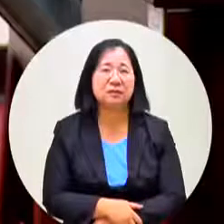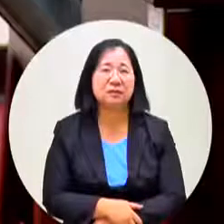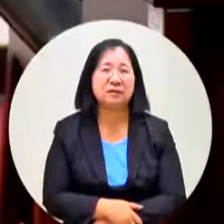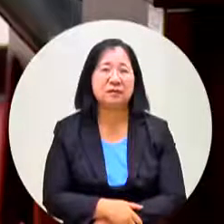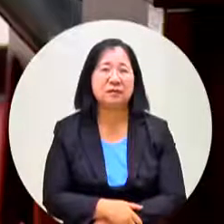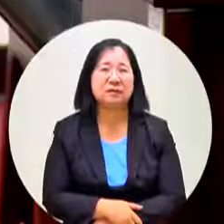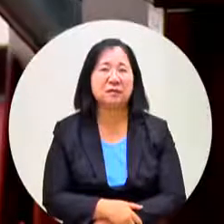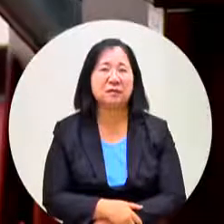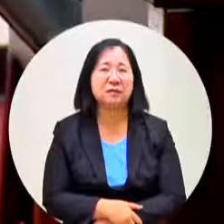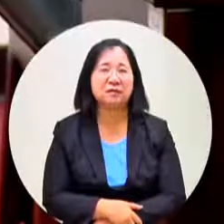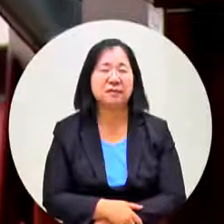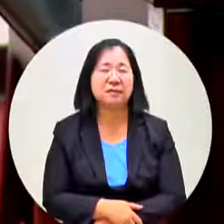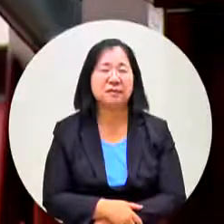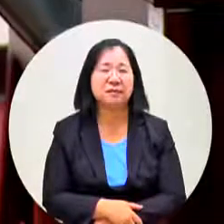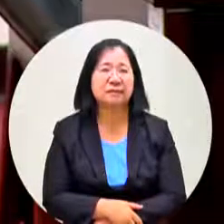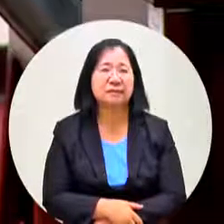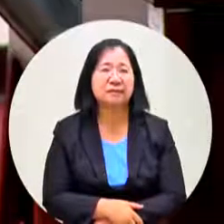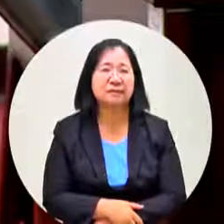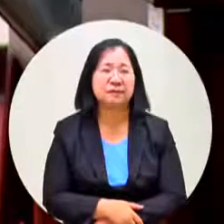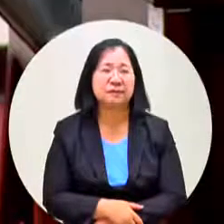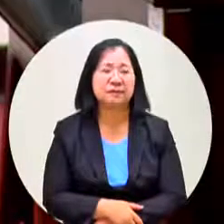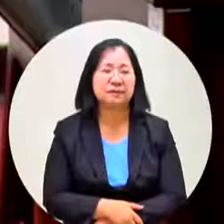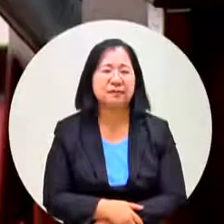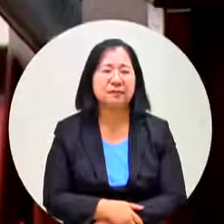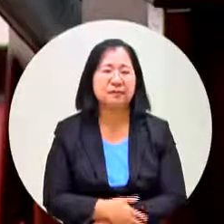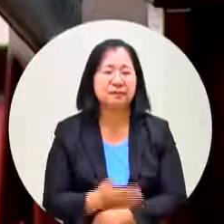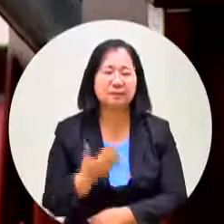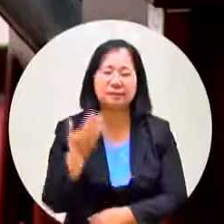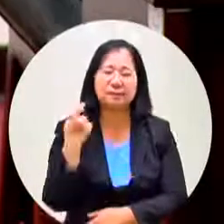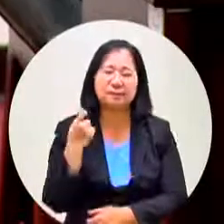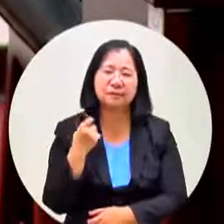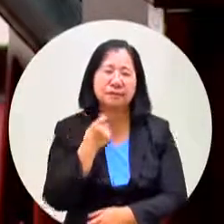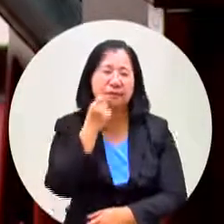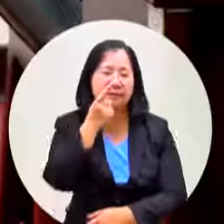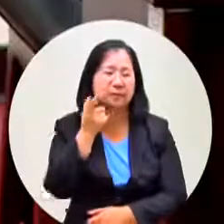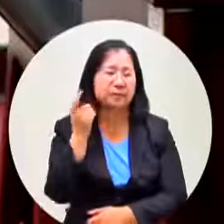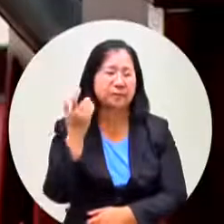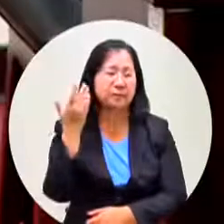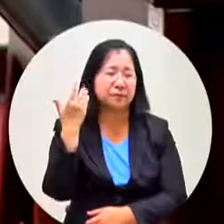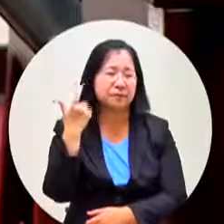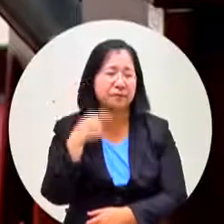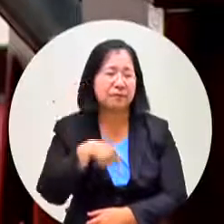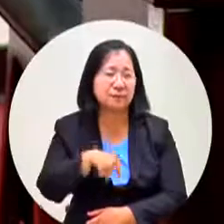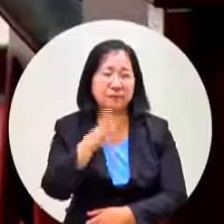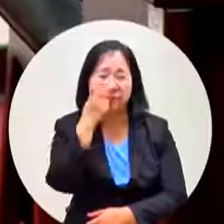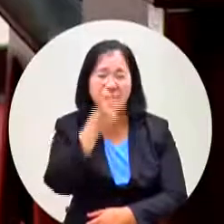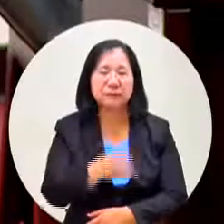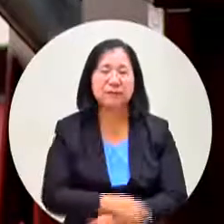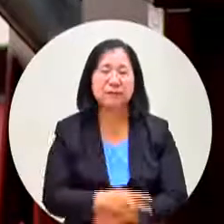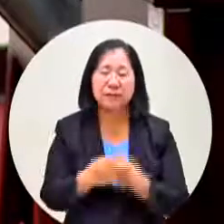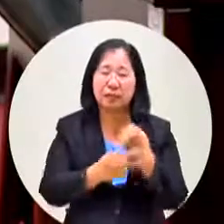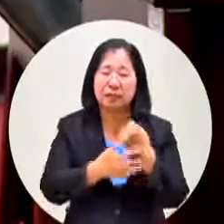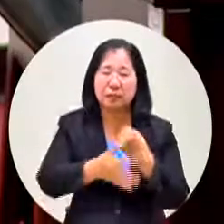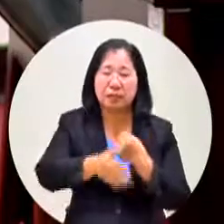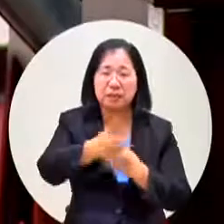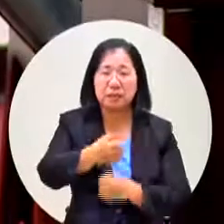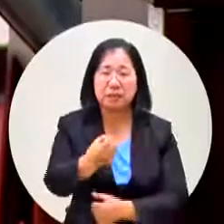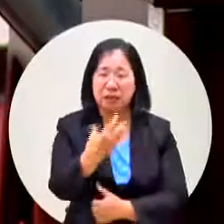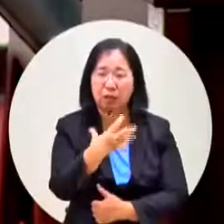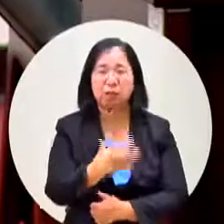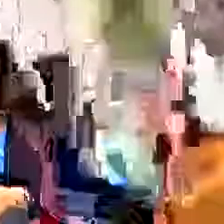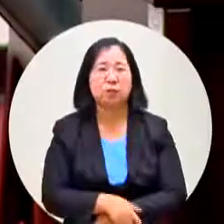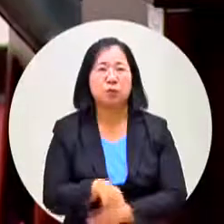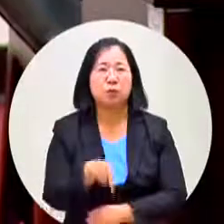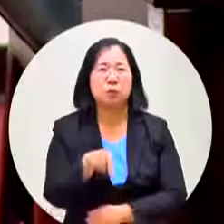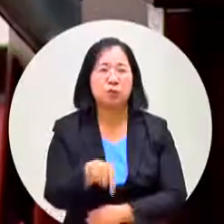路面了后吼。所以整个拢总塌地，吼、哦，积地，新厝国小甲新厝里